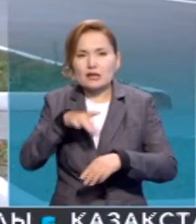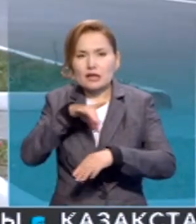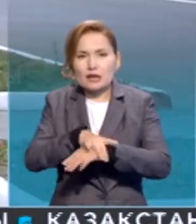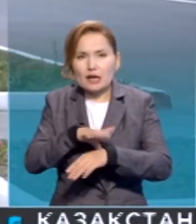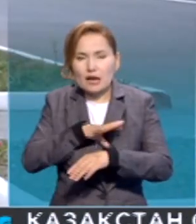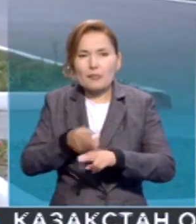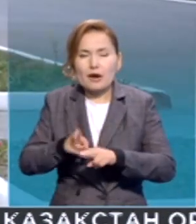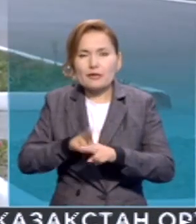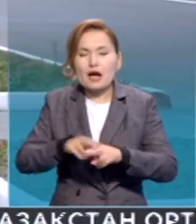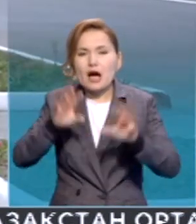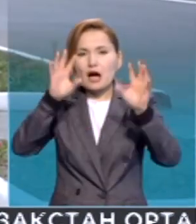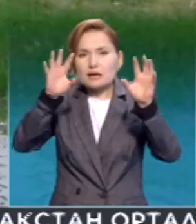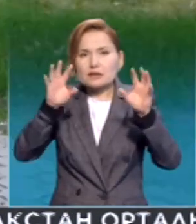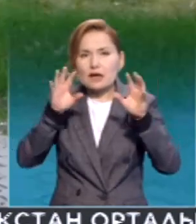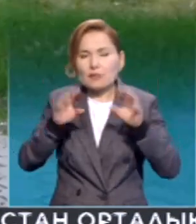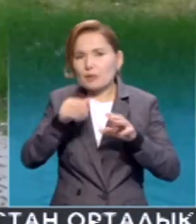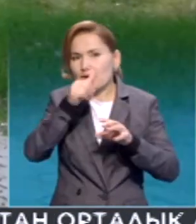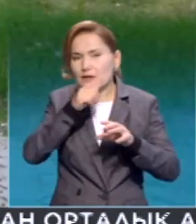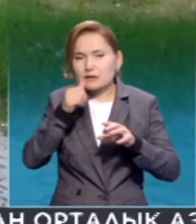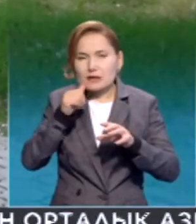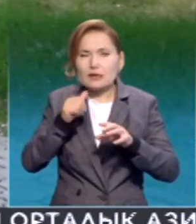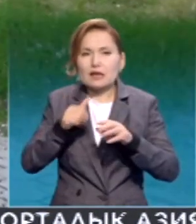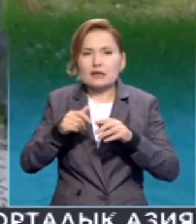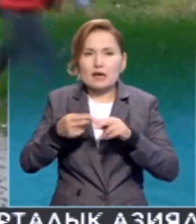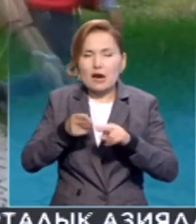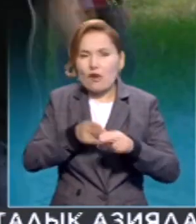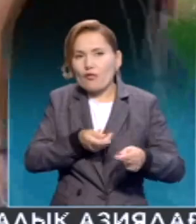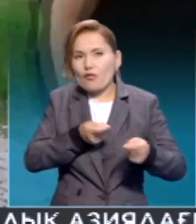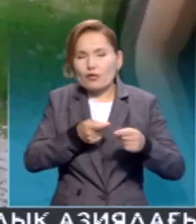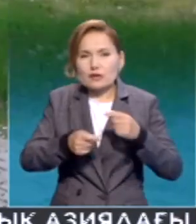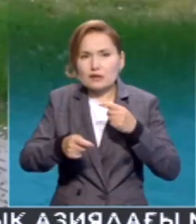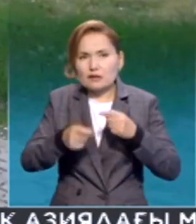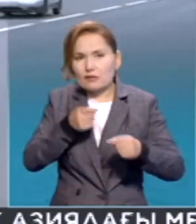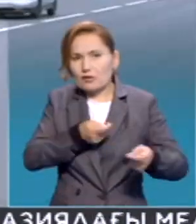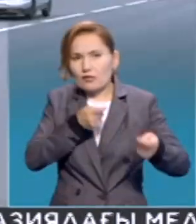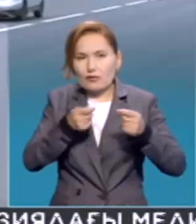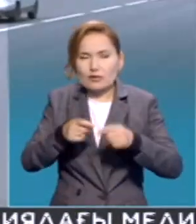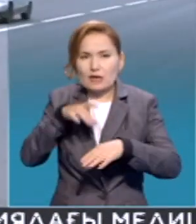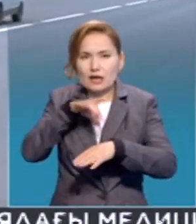қатысты қаруды заңсыз сақтау және тасымалдау бойынша сотқа дейінгі тергеу басталды.